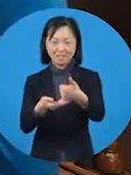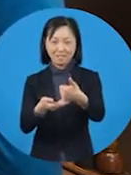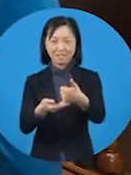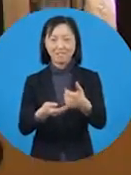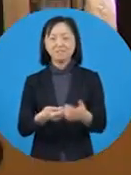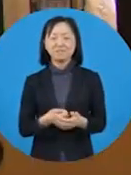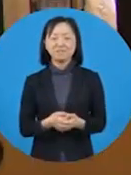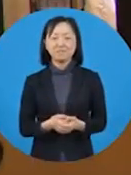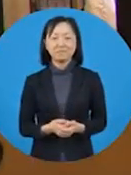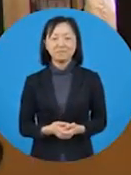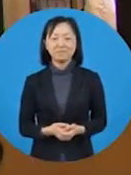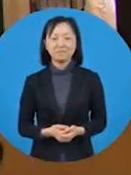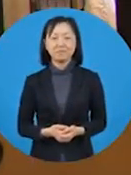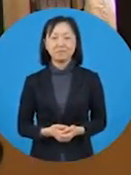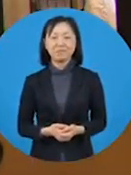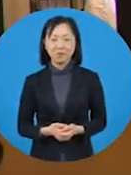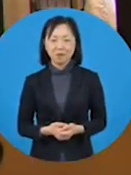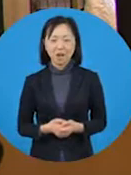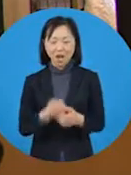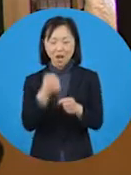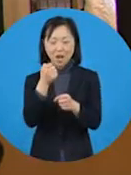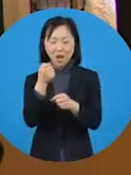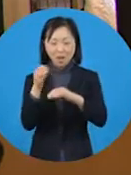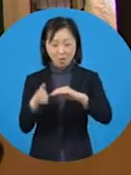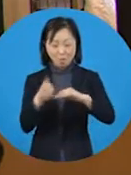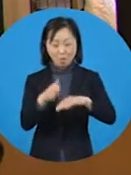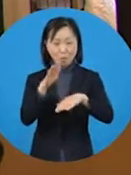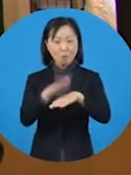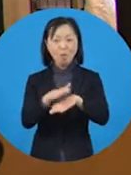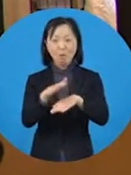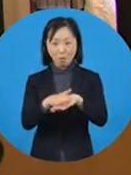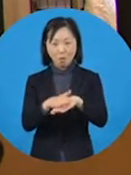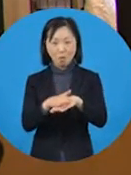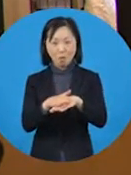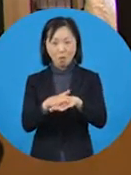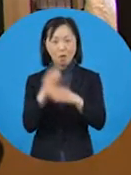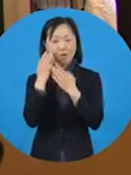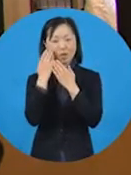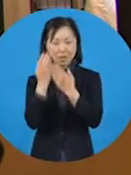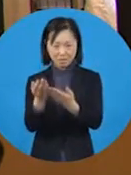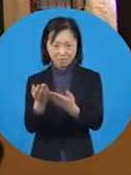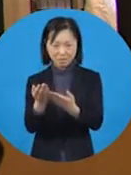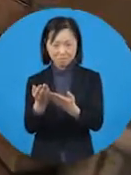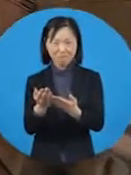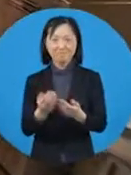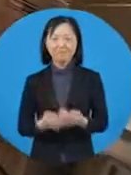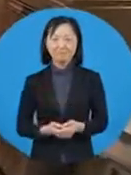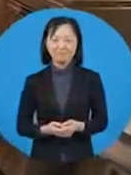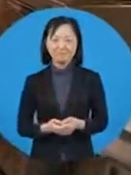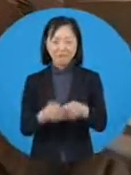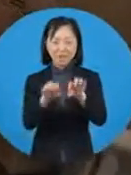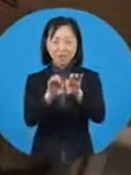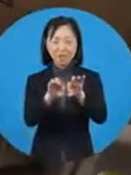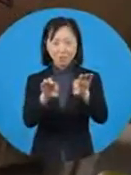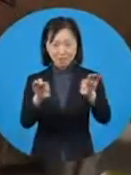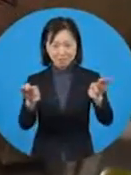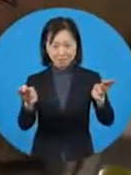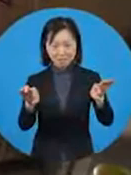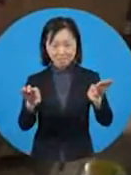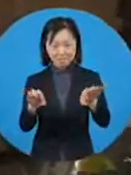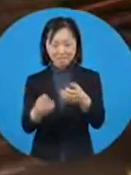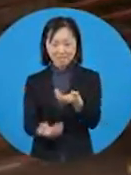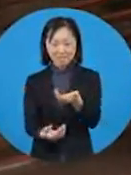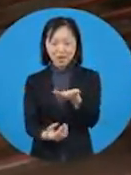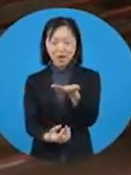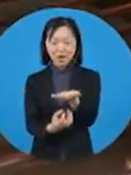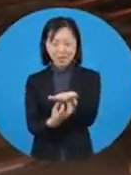はい、 というわけで一足先に板橋織飯を作っていただきます。作り方